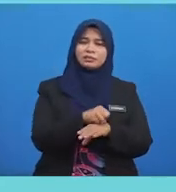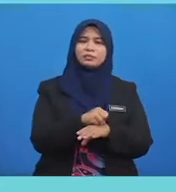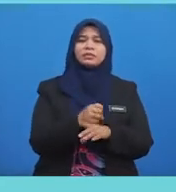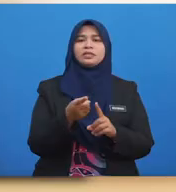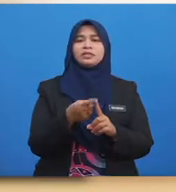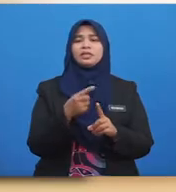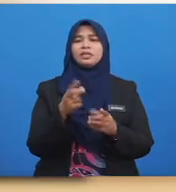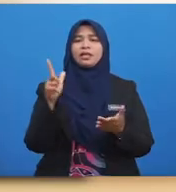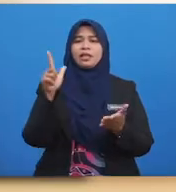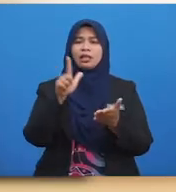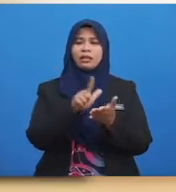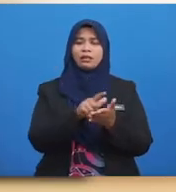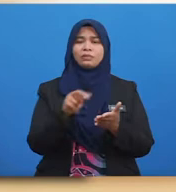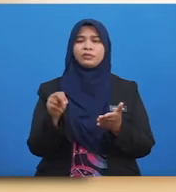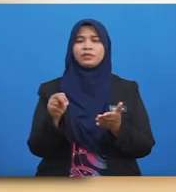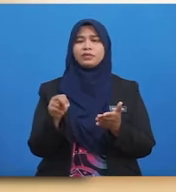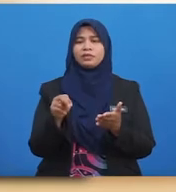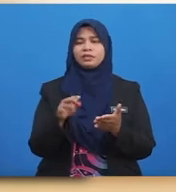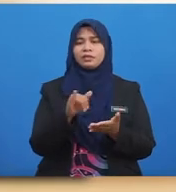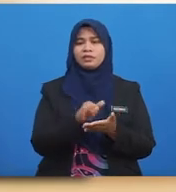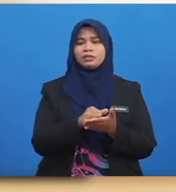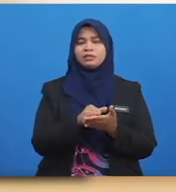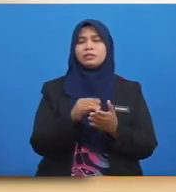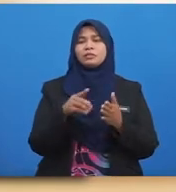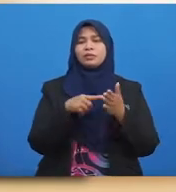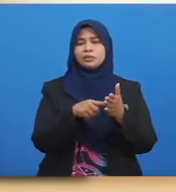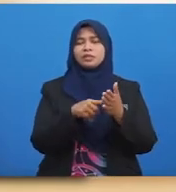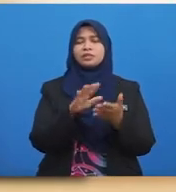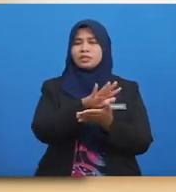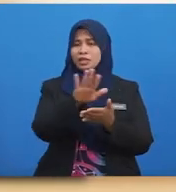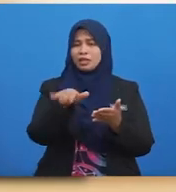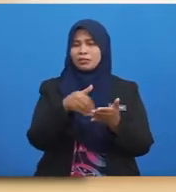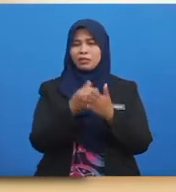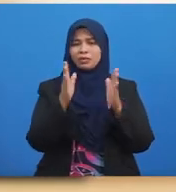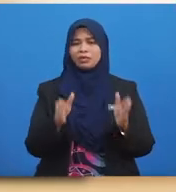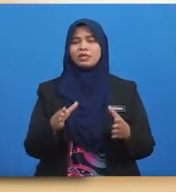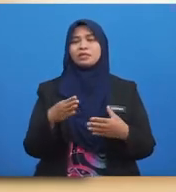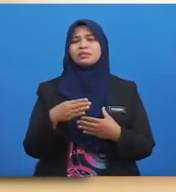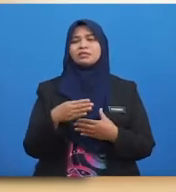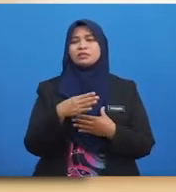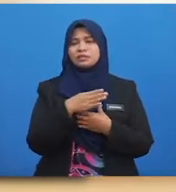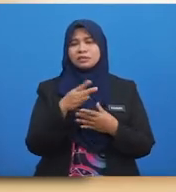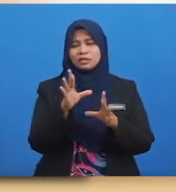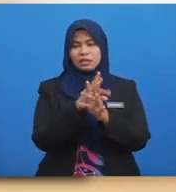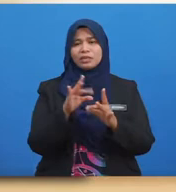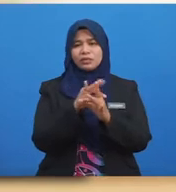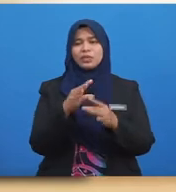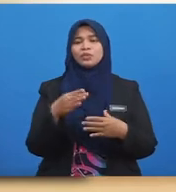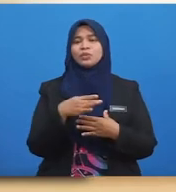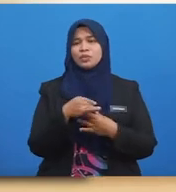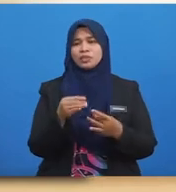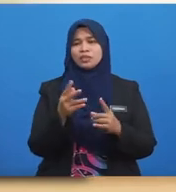Singapura. Daripada laporan perwakilan itu menunjukkan majoriti penduduk Sarawak suka